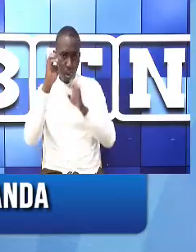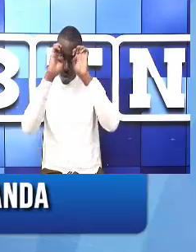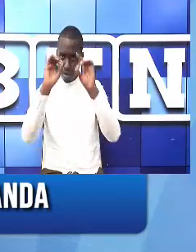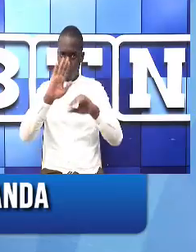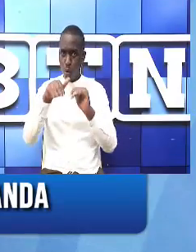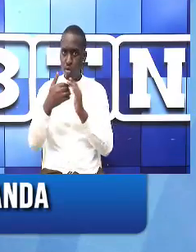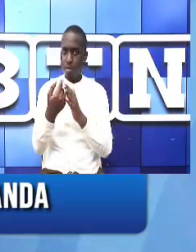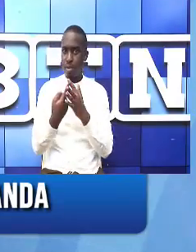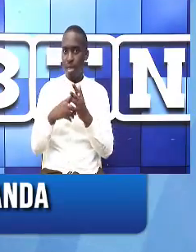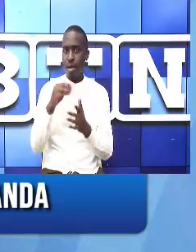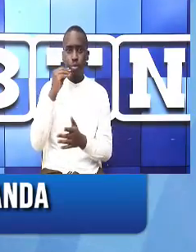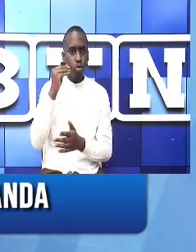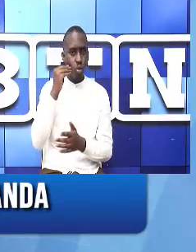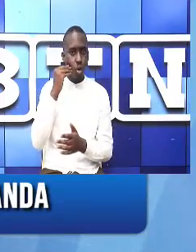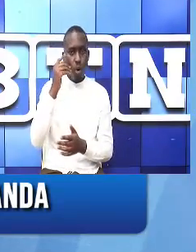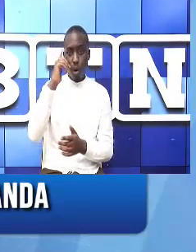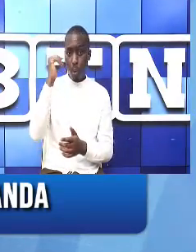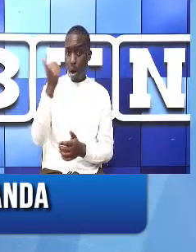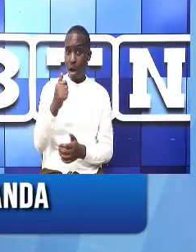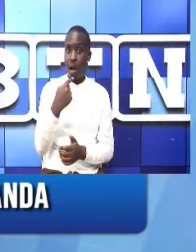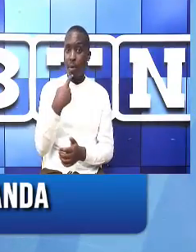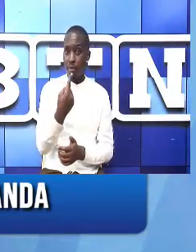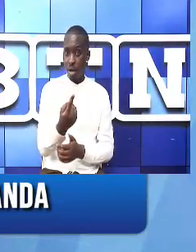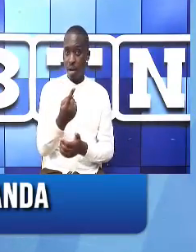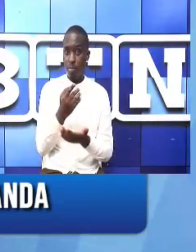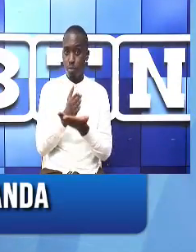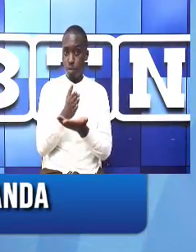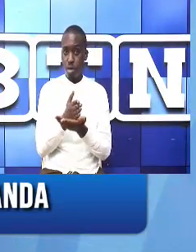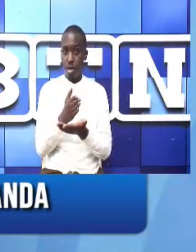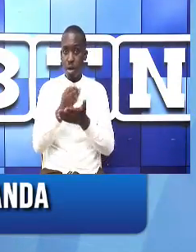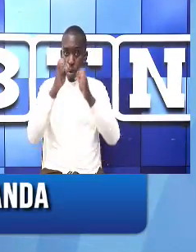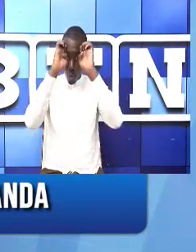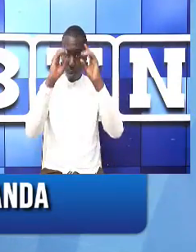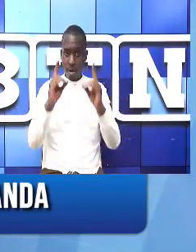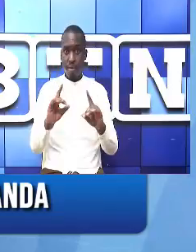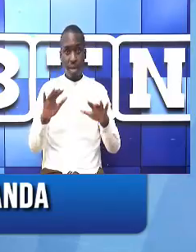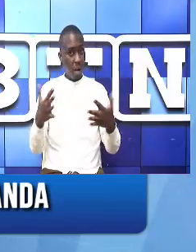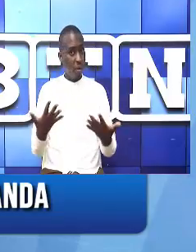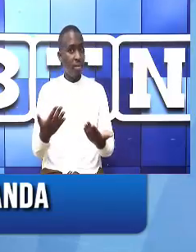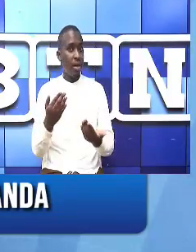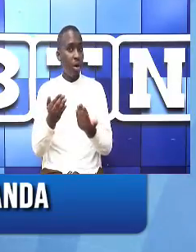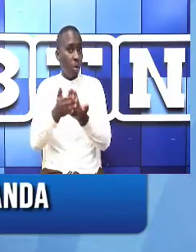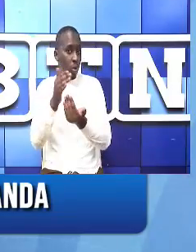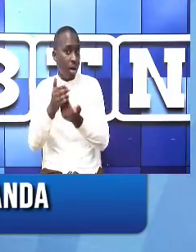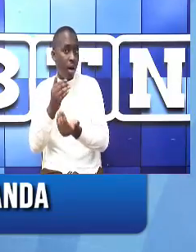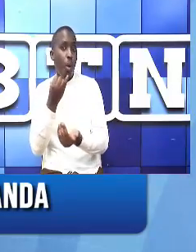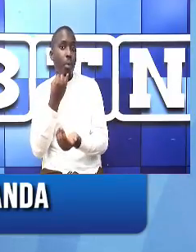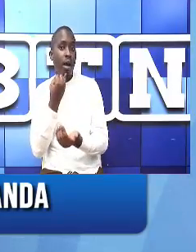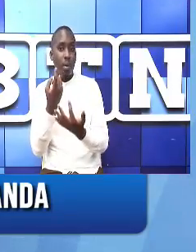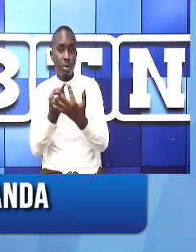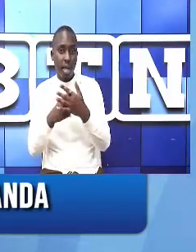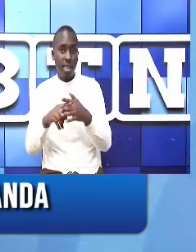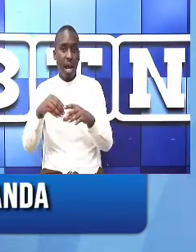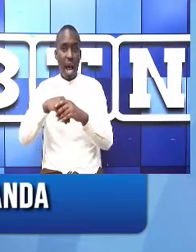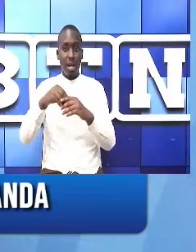rugo ubahanga banavuga yuko uburezi bundi cyangwa uburere bw'umwana butangira akiri mu